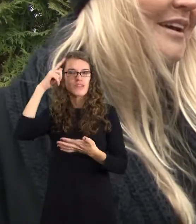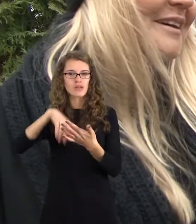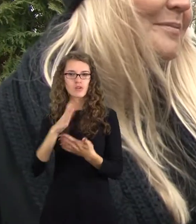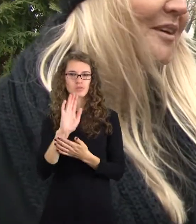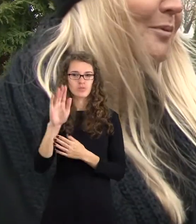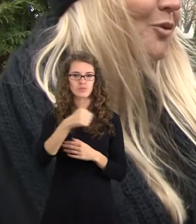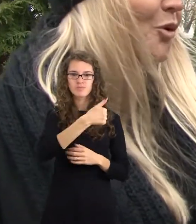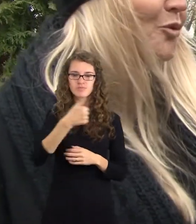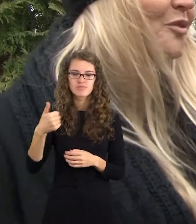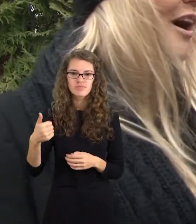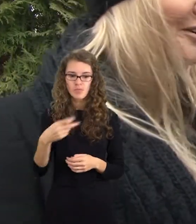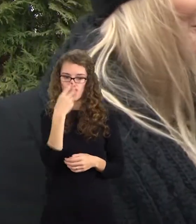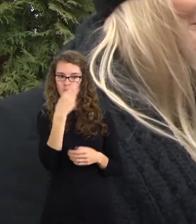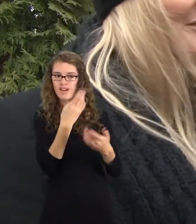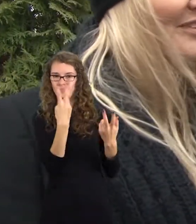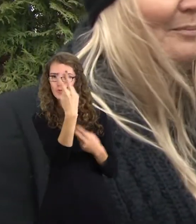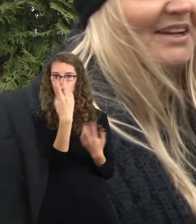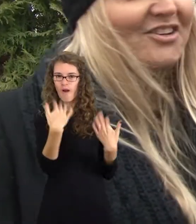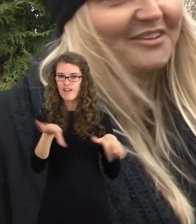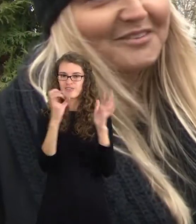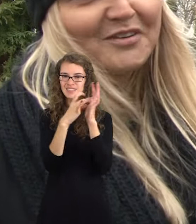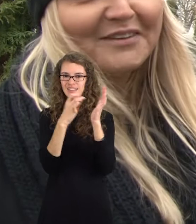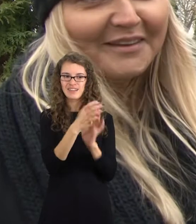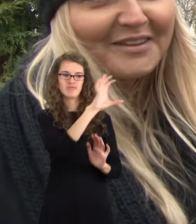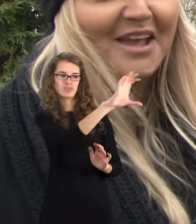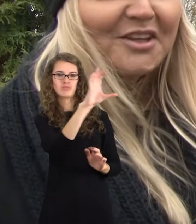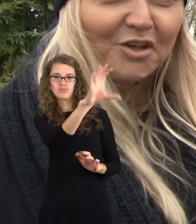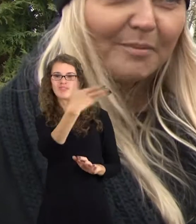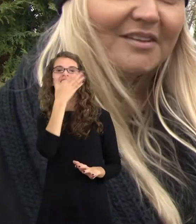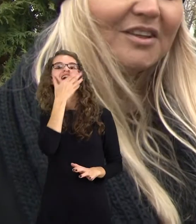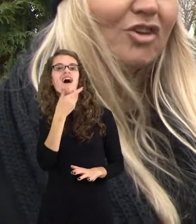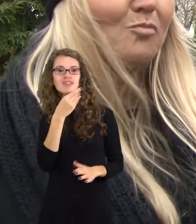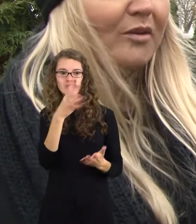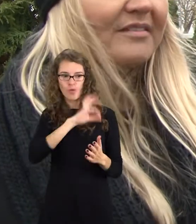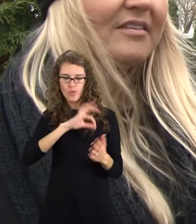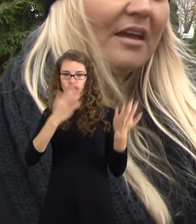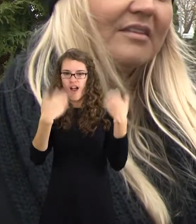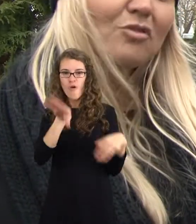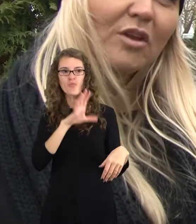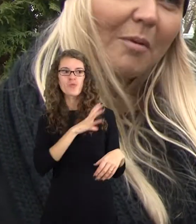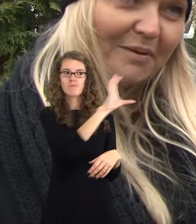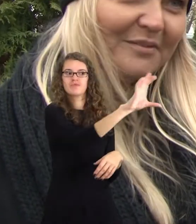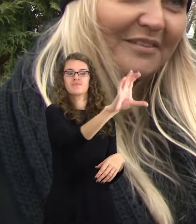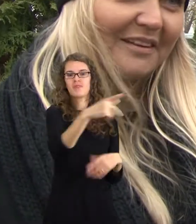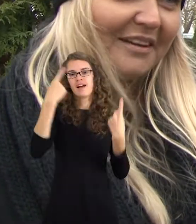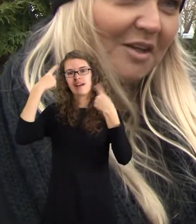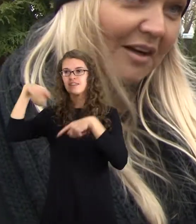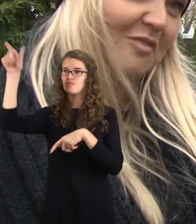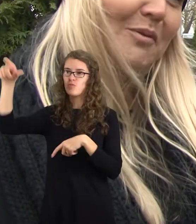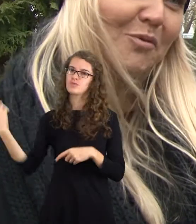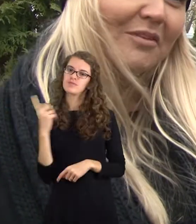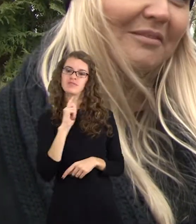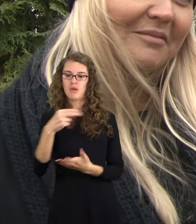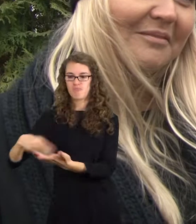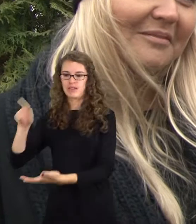pirmus, kaip sakyt, panaudotus daiktus, dvi labai gražias žvakides ir tikimės, kad kiti žmonės atėję tiesiog nebepirks ir